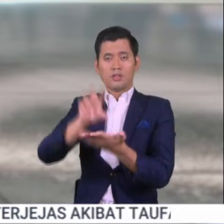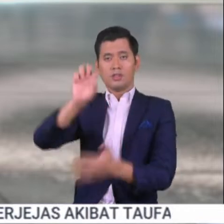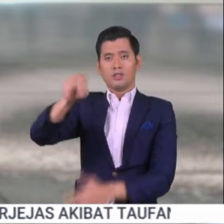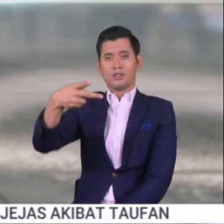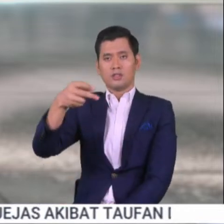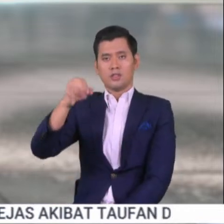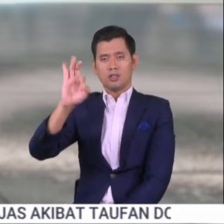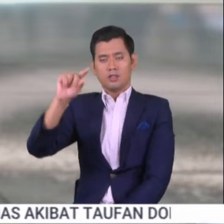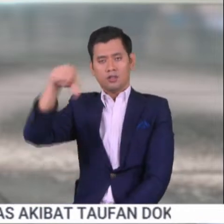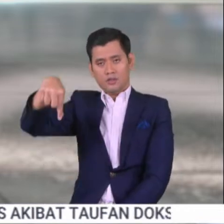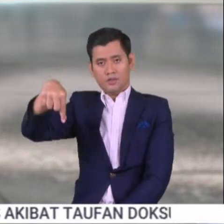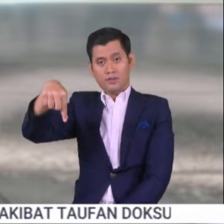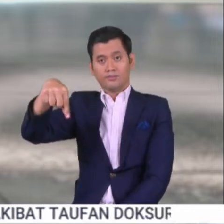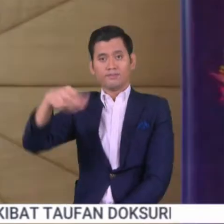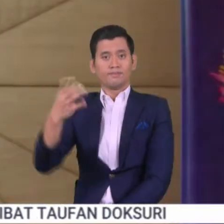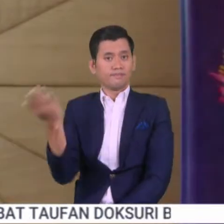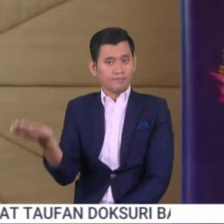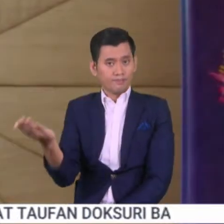Denny. Teruskan Syafif.